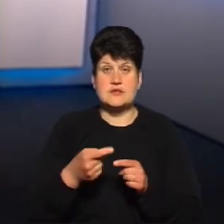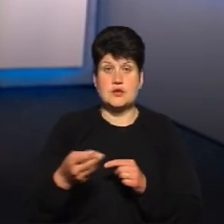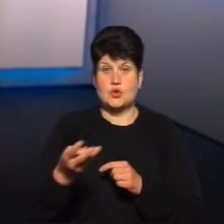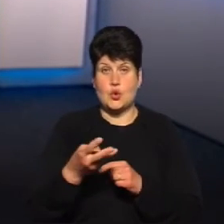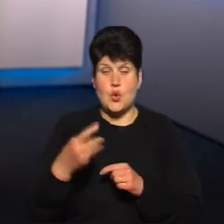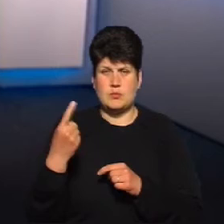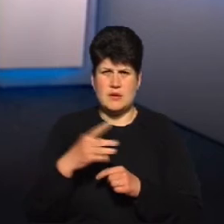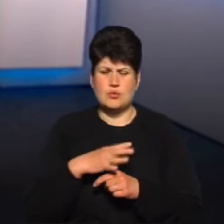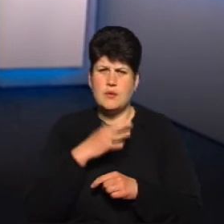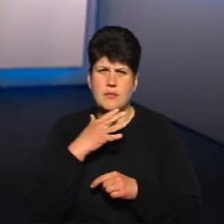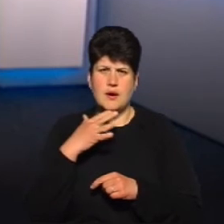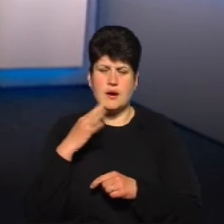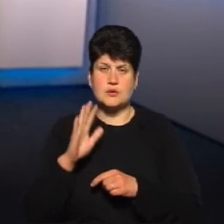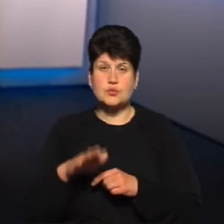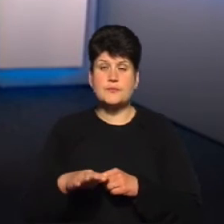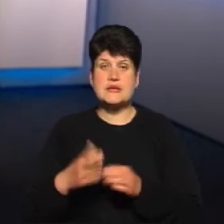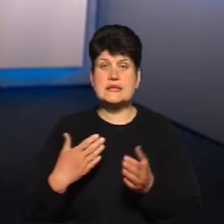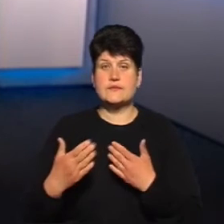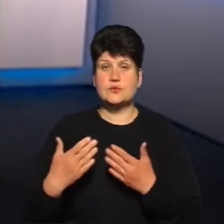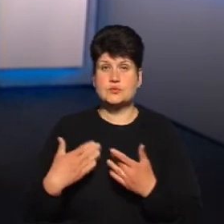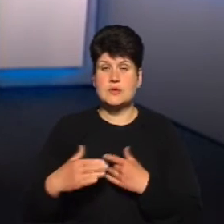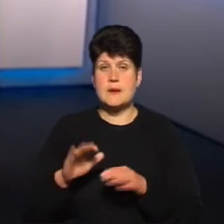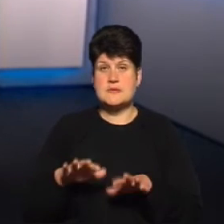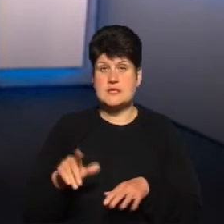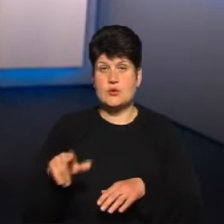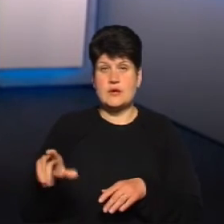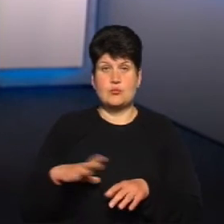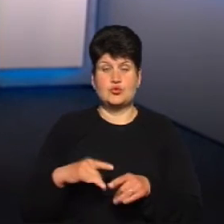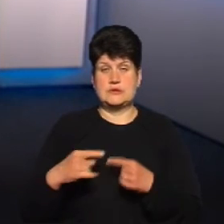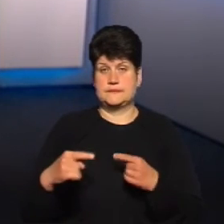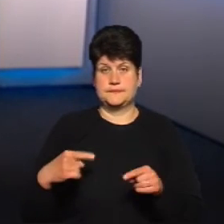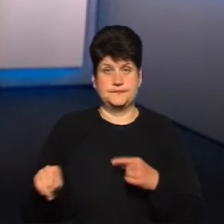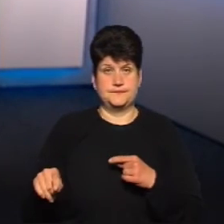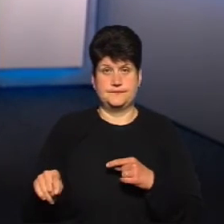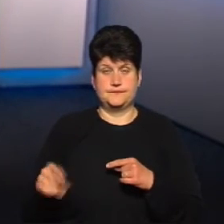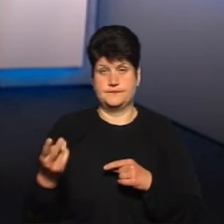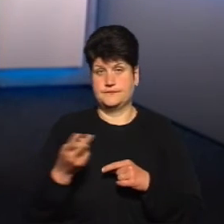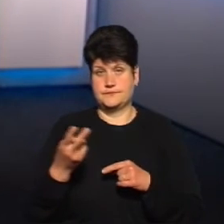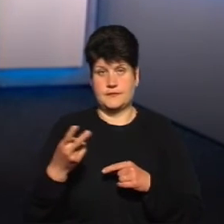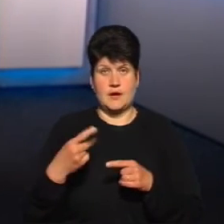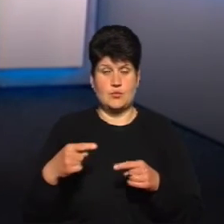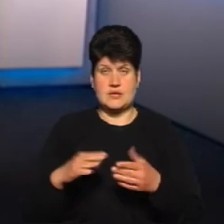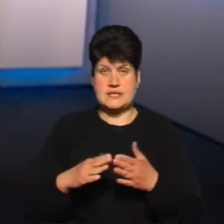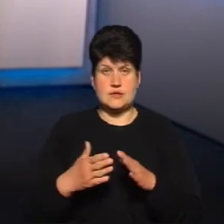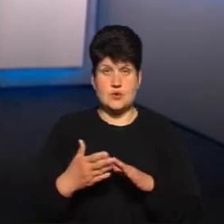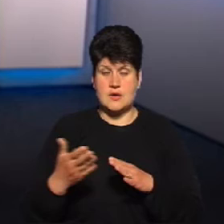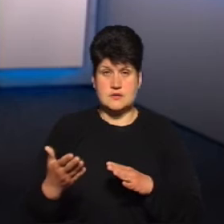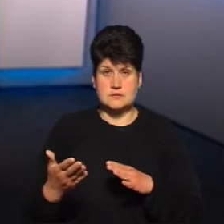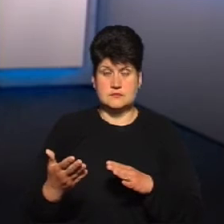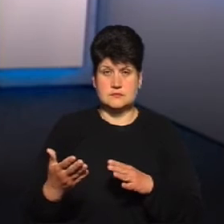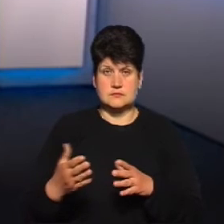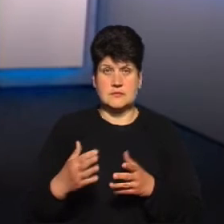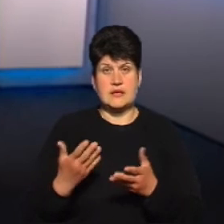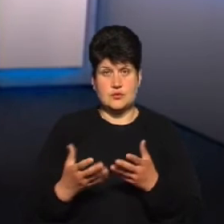досить. Ставлення місцевого населення було двояким. В принципі, так, як і в будь-якій ситуації. Ну, їх налаштовували якось негативно?